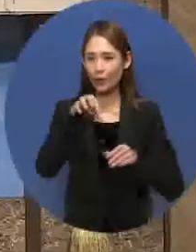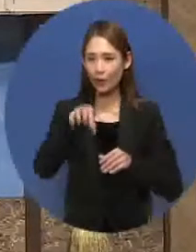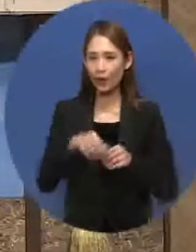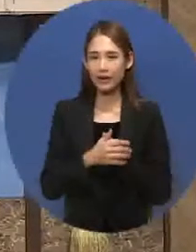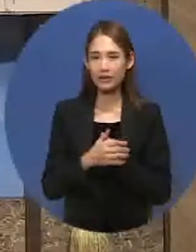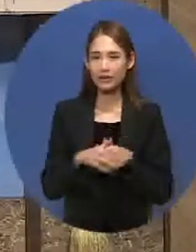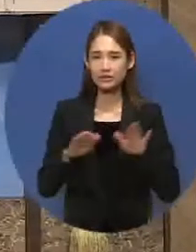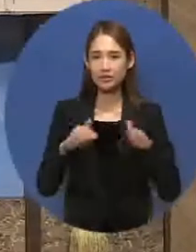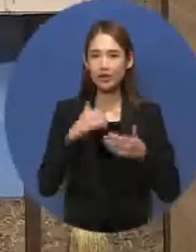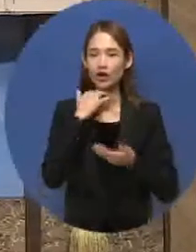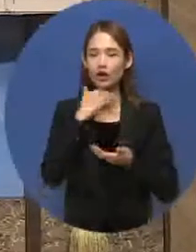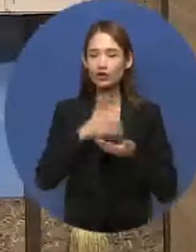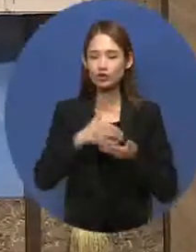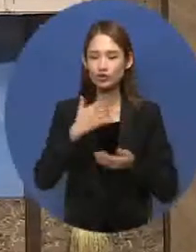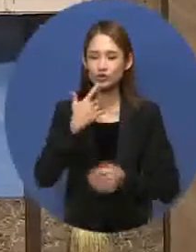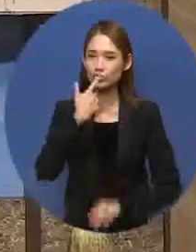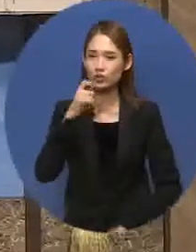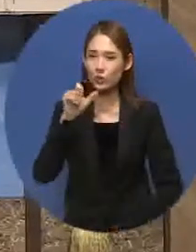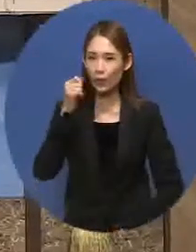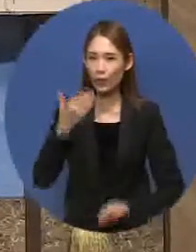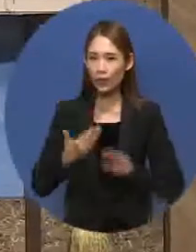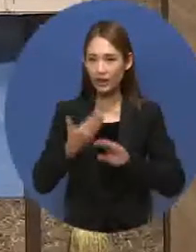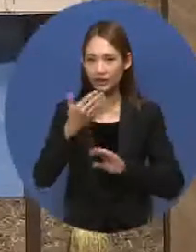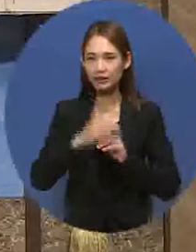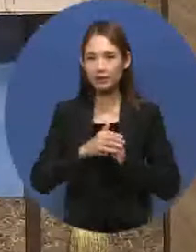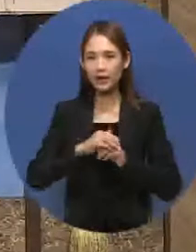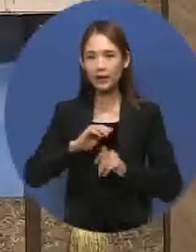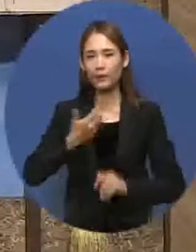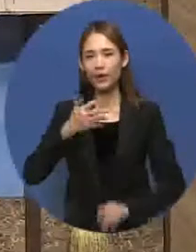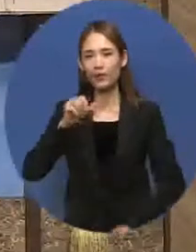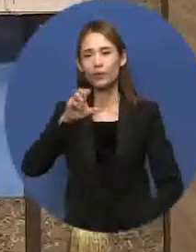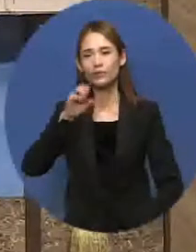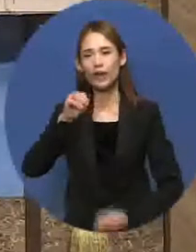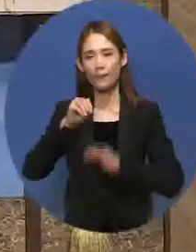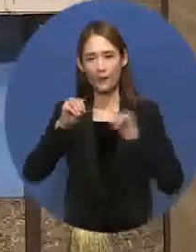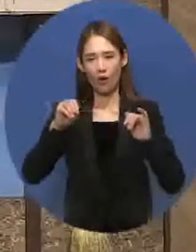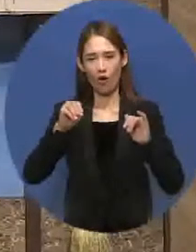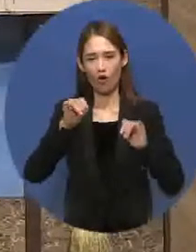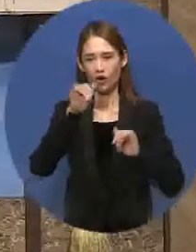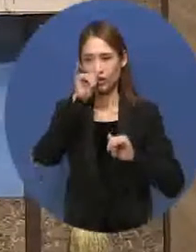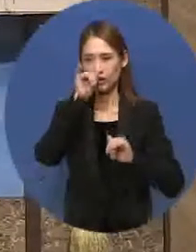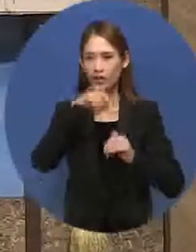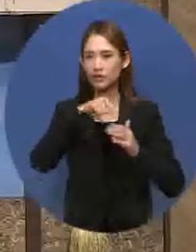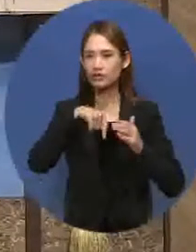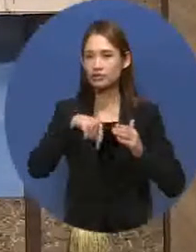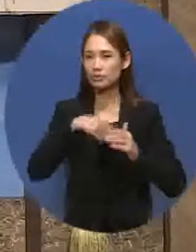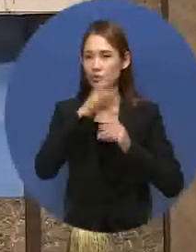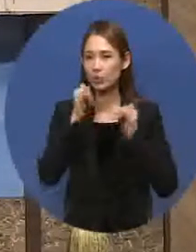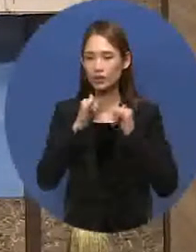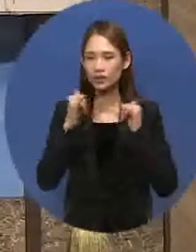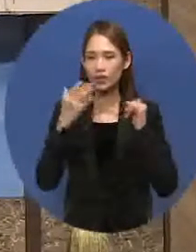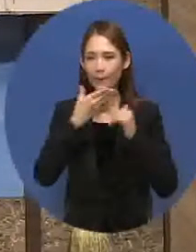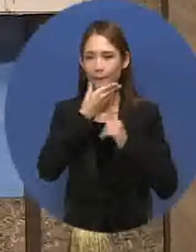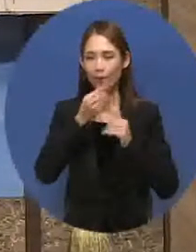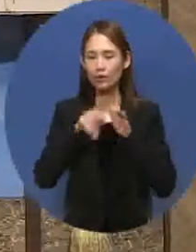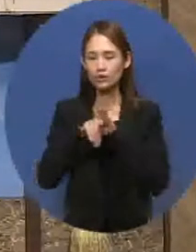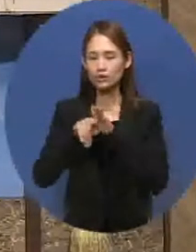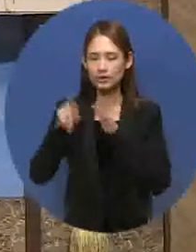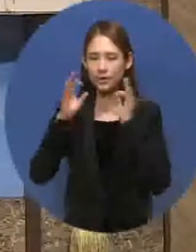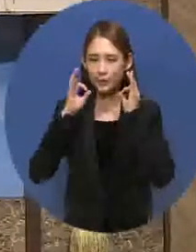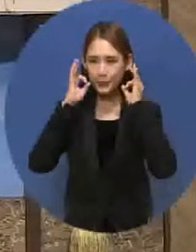65세 이상의 노인들이 850만 명이나 되는데 그 노인들의 복지 향상을 위해서